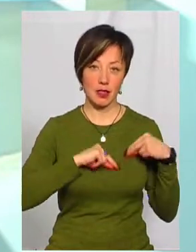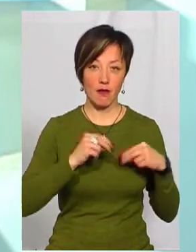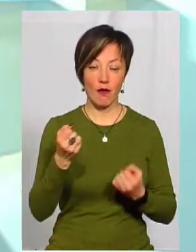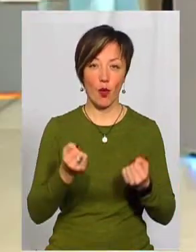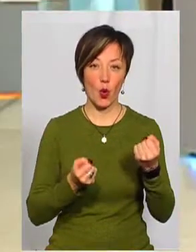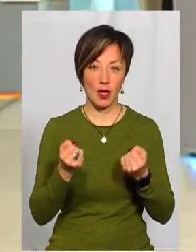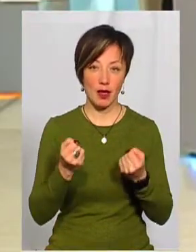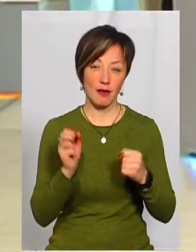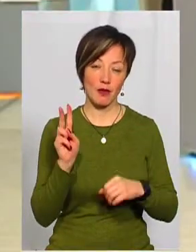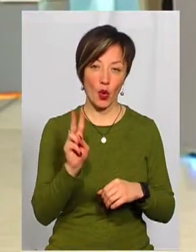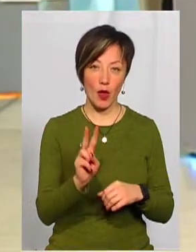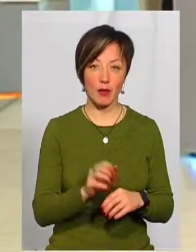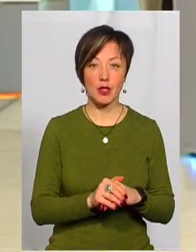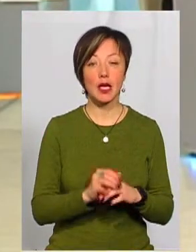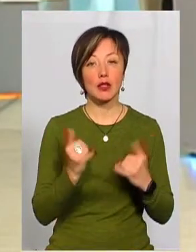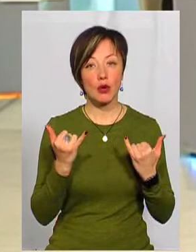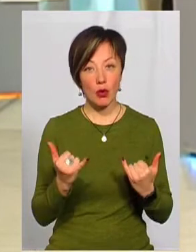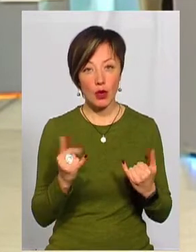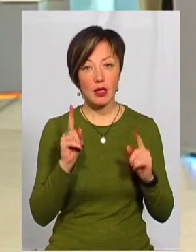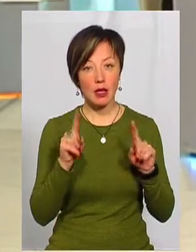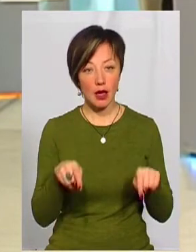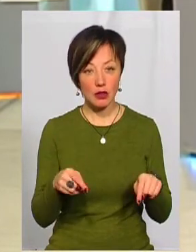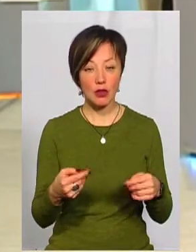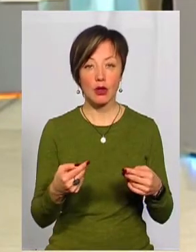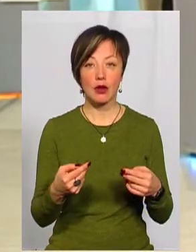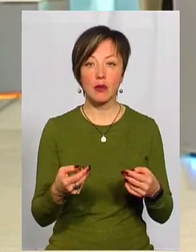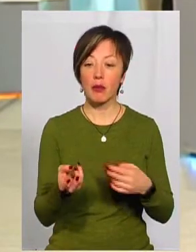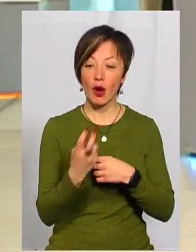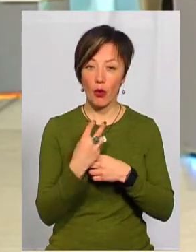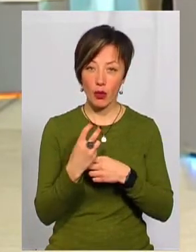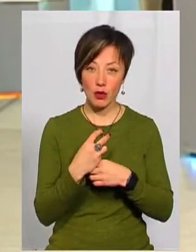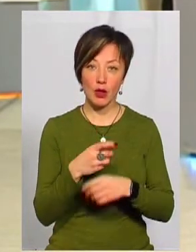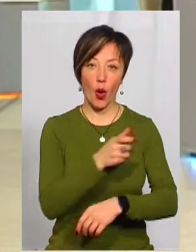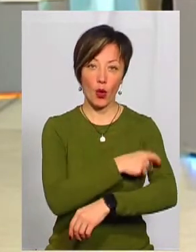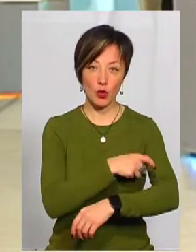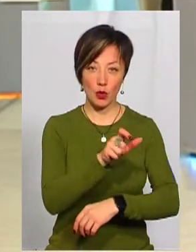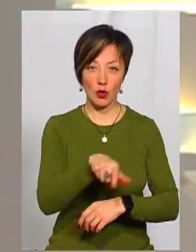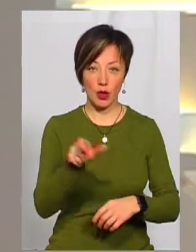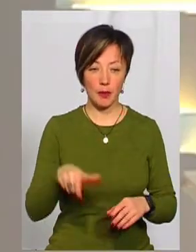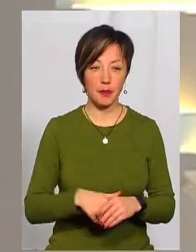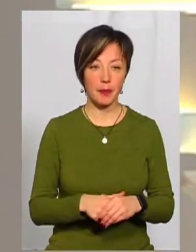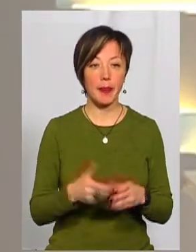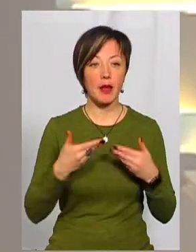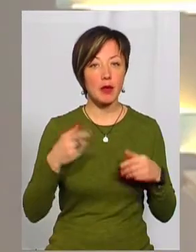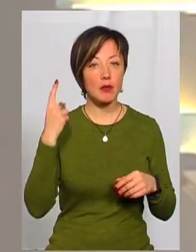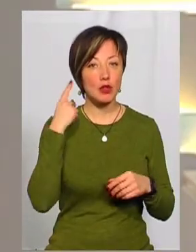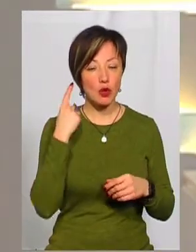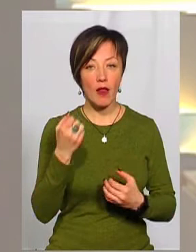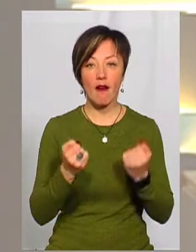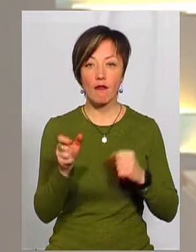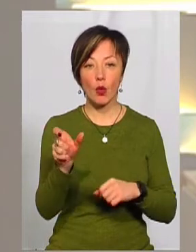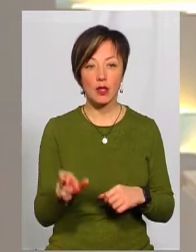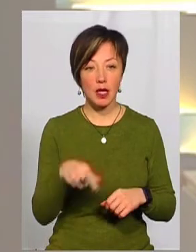водії тролейбуса, і сьогодні навіть до нас суттєво приходять кондуктора. Ми почули, водій казав,